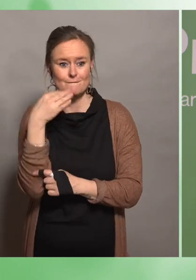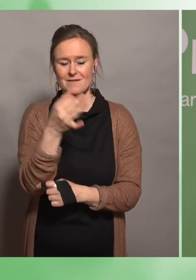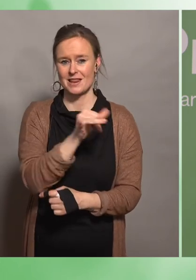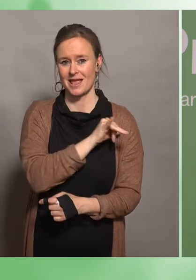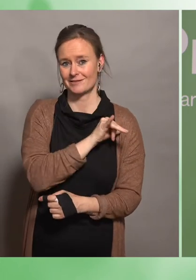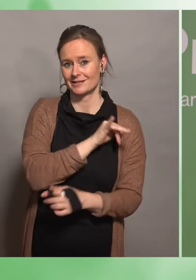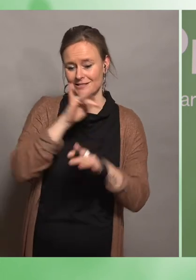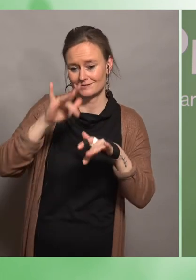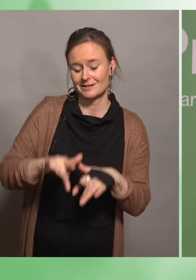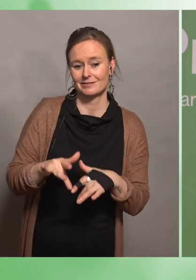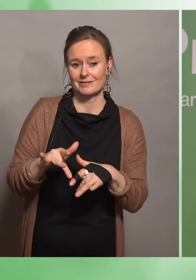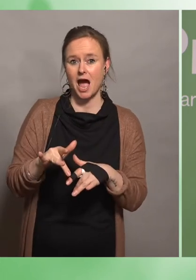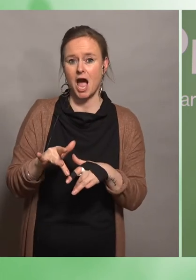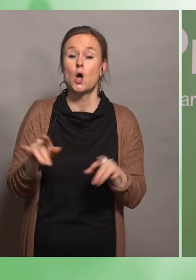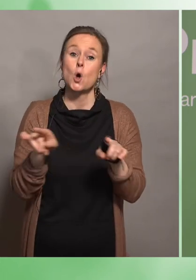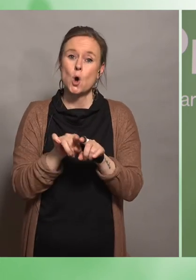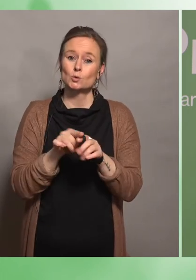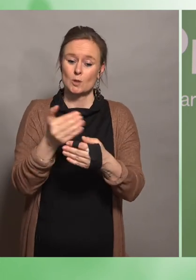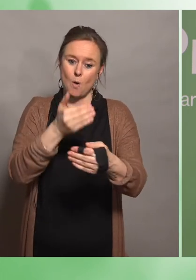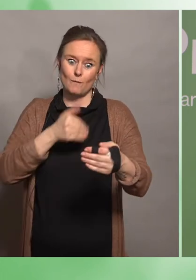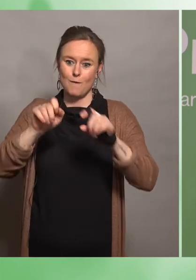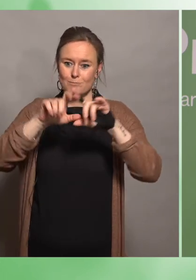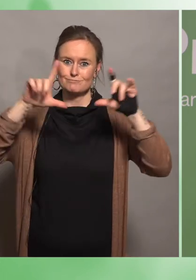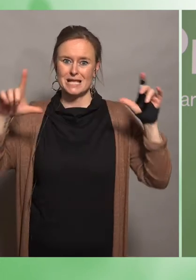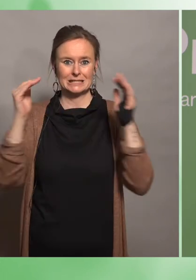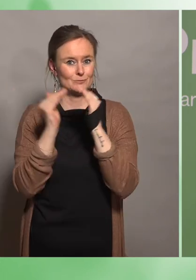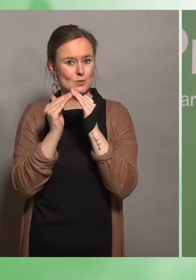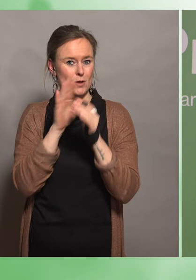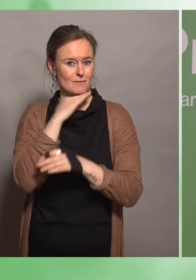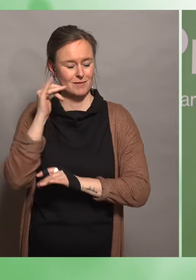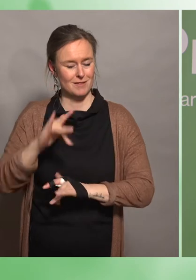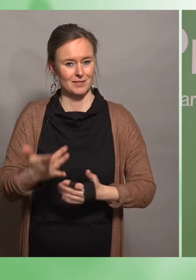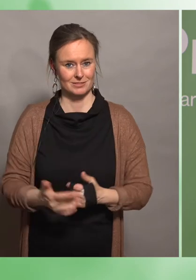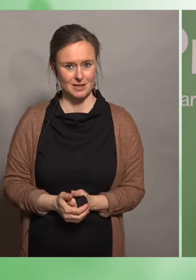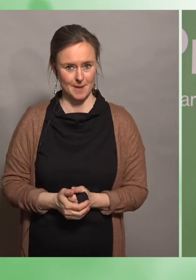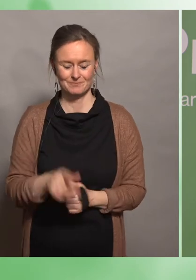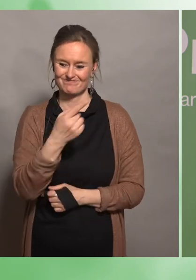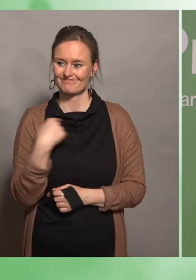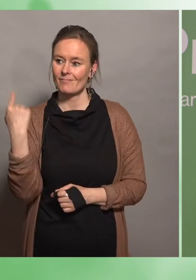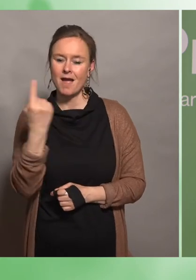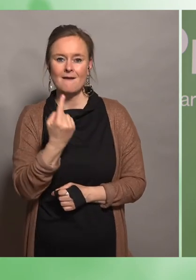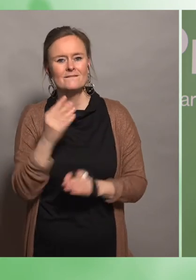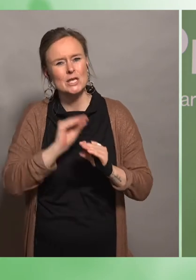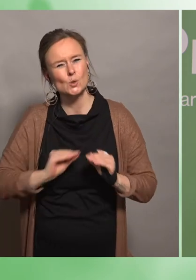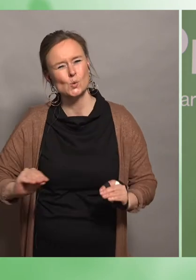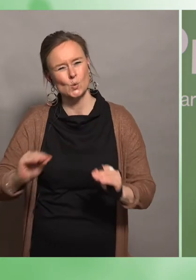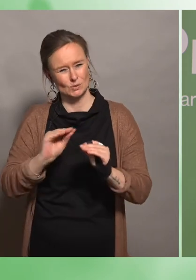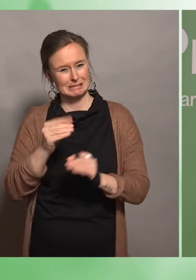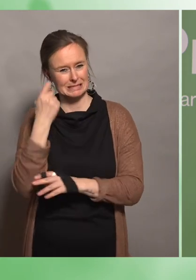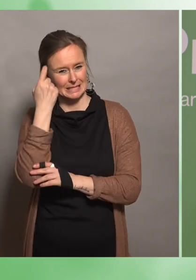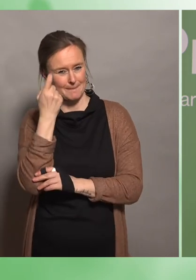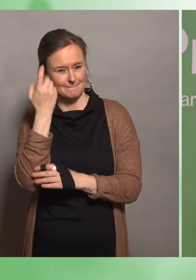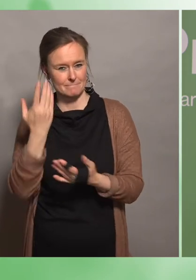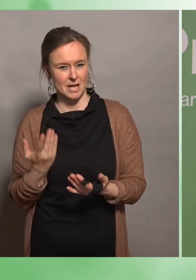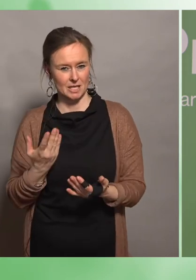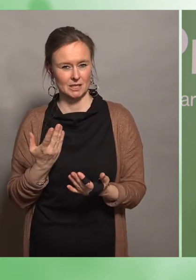auch vor den Bildschirmen. Wir haben grundsätzlich den Ansatz, dass wir der Meinung sind, das ist